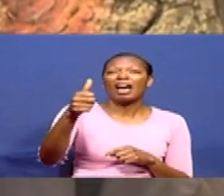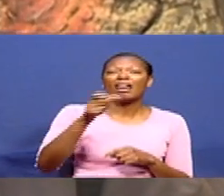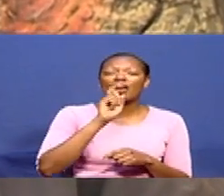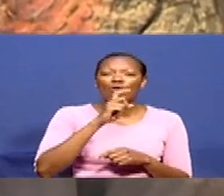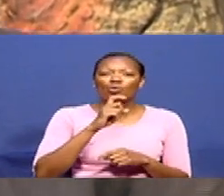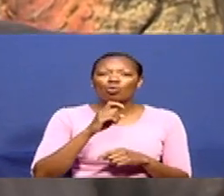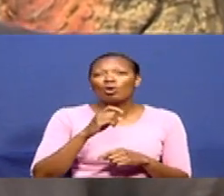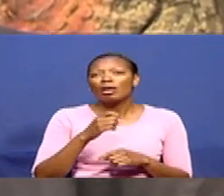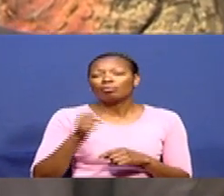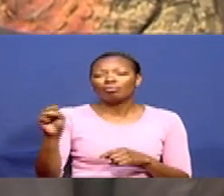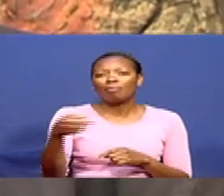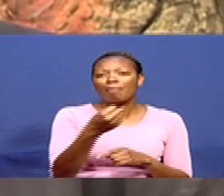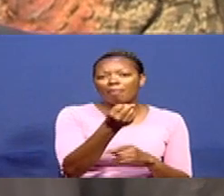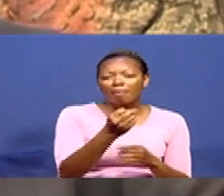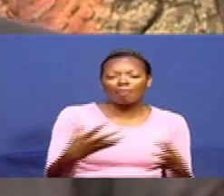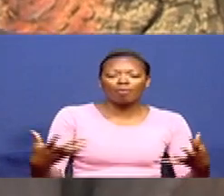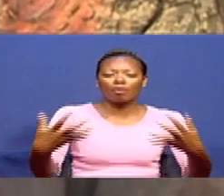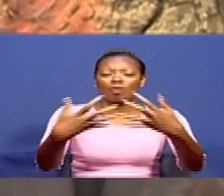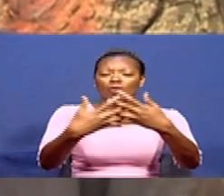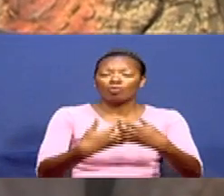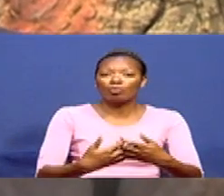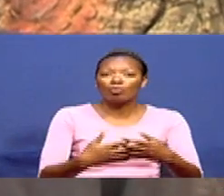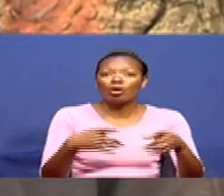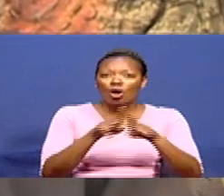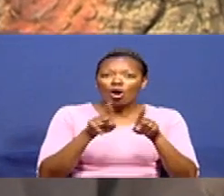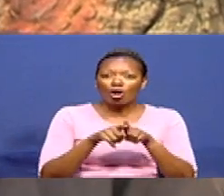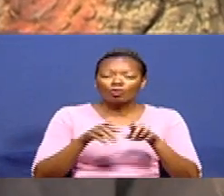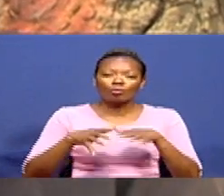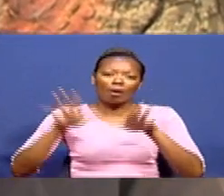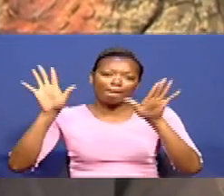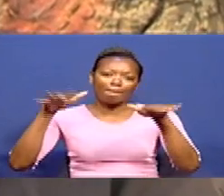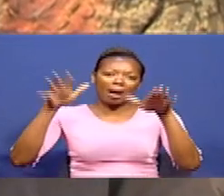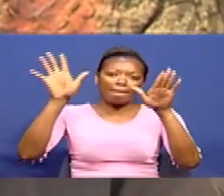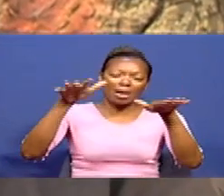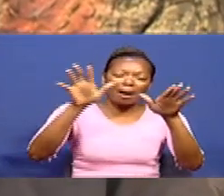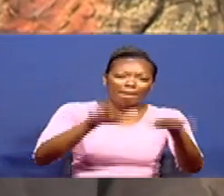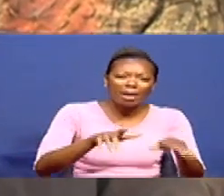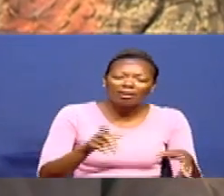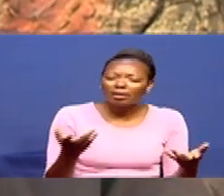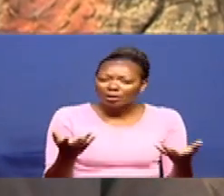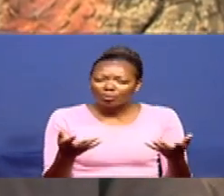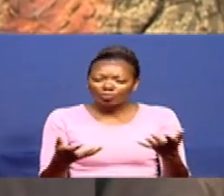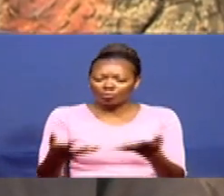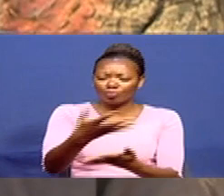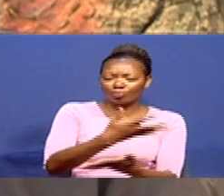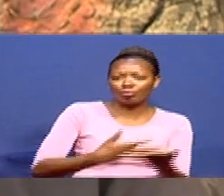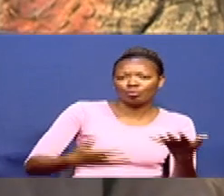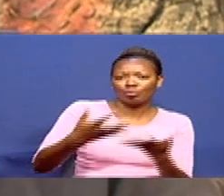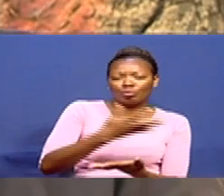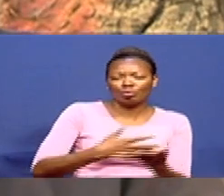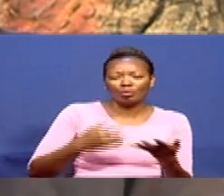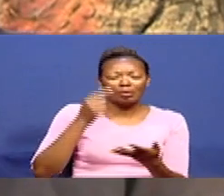na hizi birds, hizi ndege za angani. Kuna magonjwa huwa zinafura macho, zinapotea